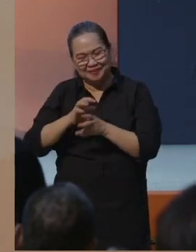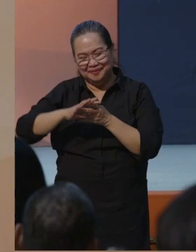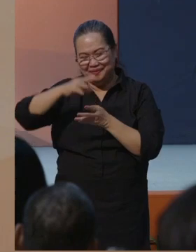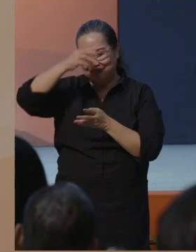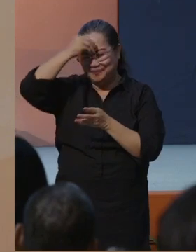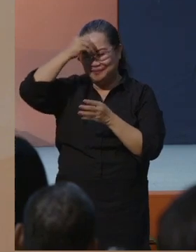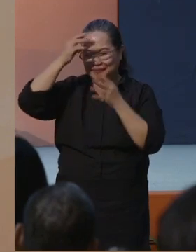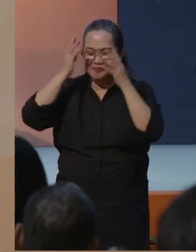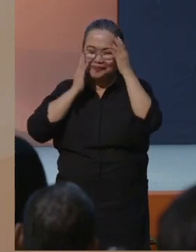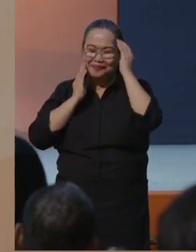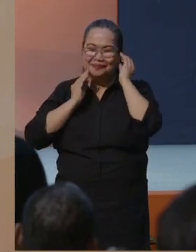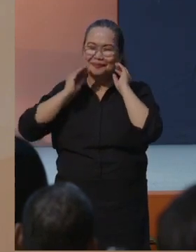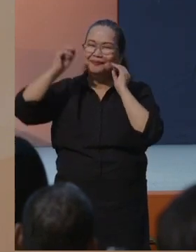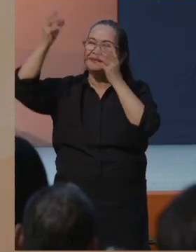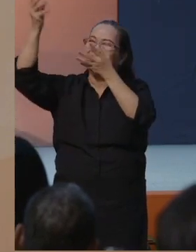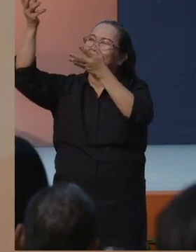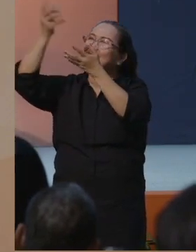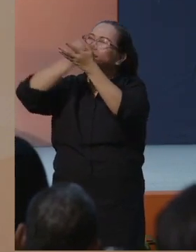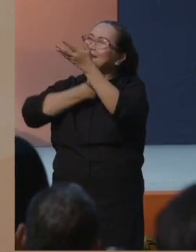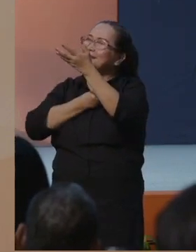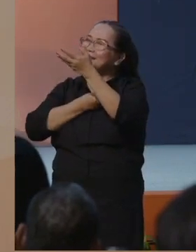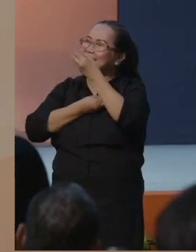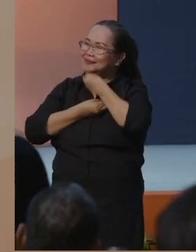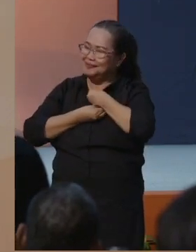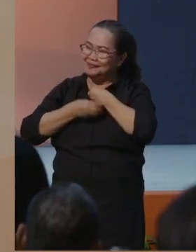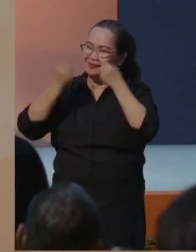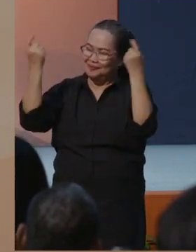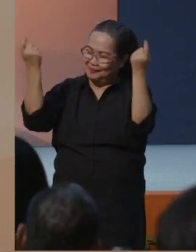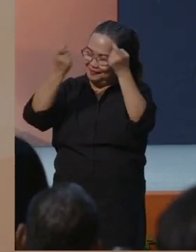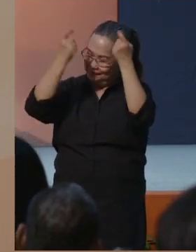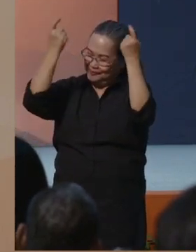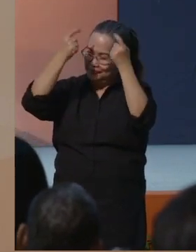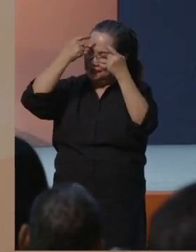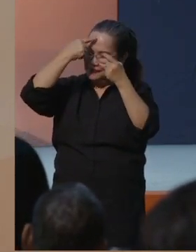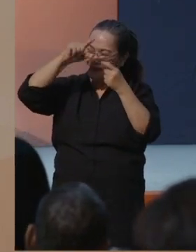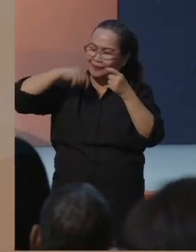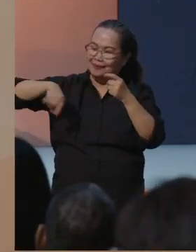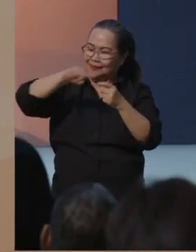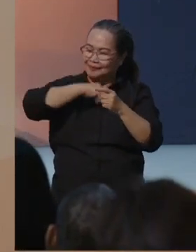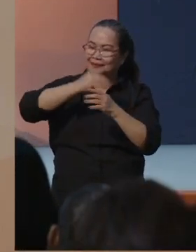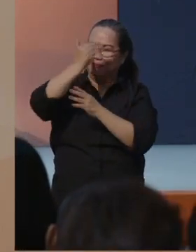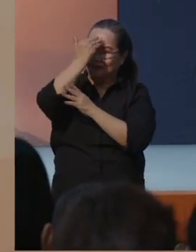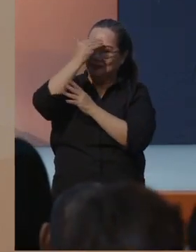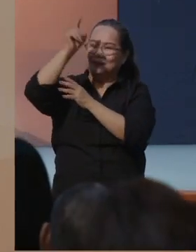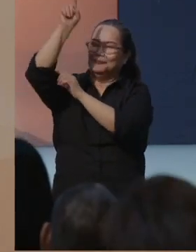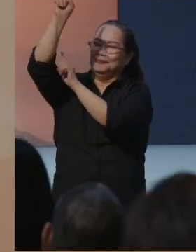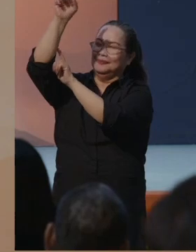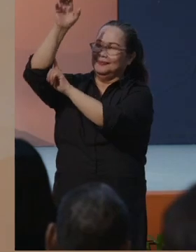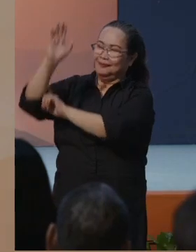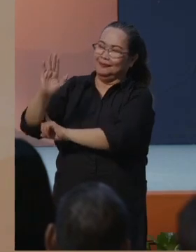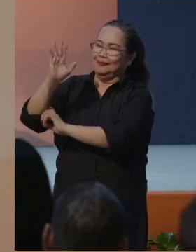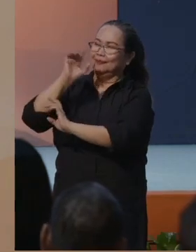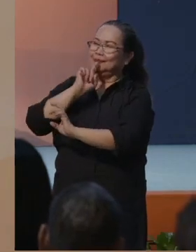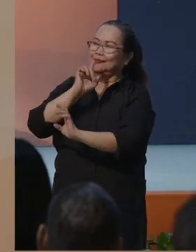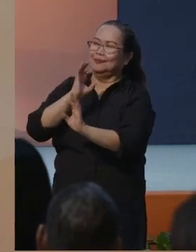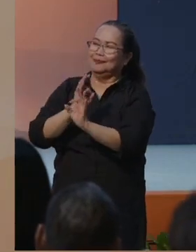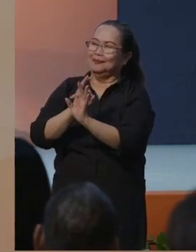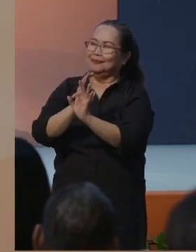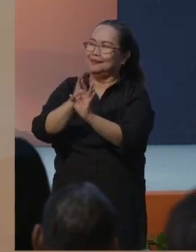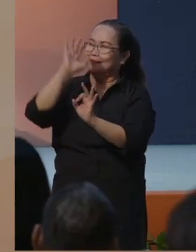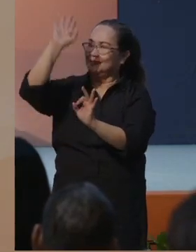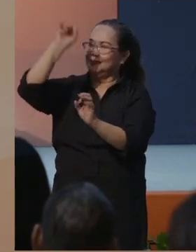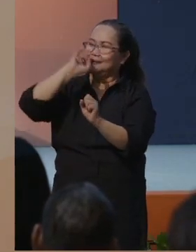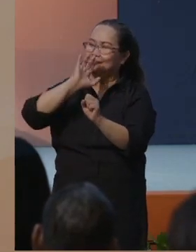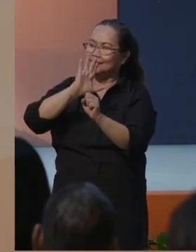hinaharap. Bigyan mo kami, Panginoon, ng tagumpay, sapagkat alam namin na ikaw ay tapat sa iyong mga pangako,